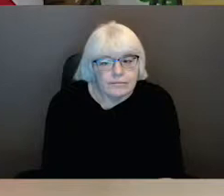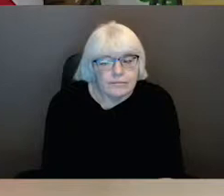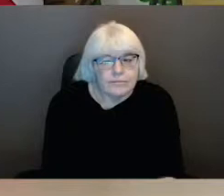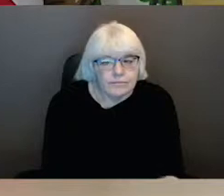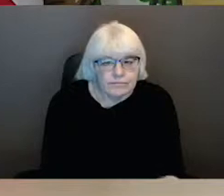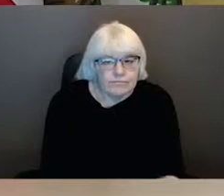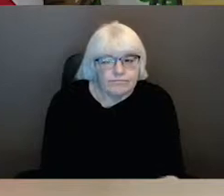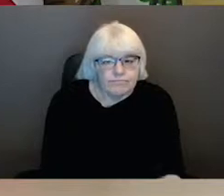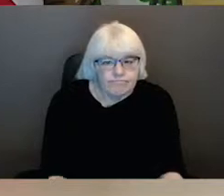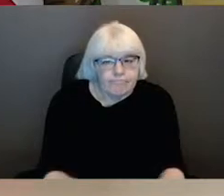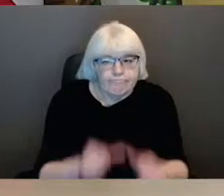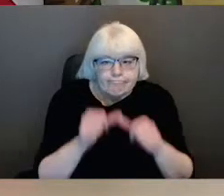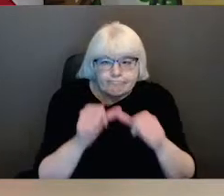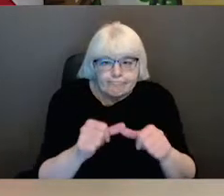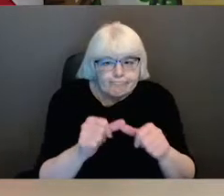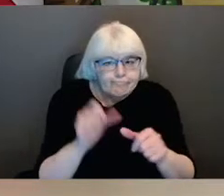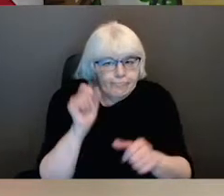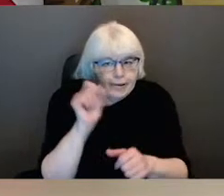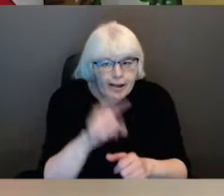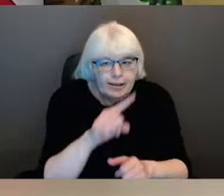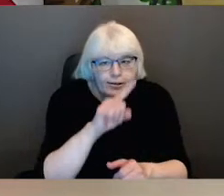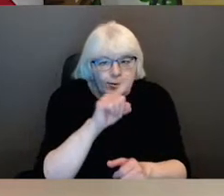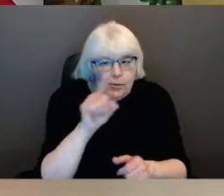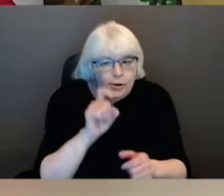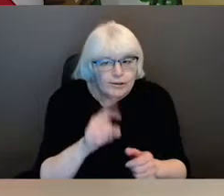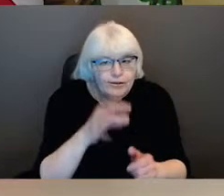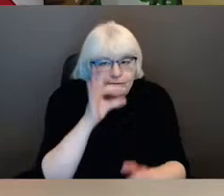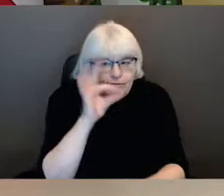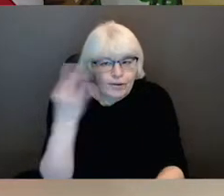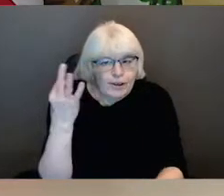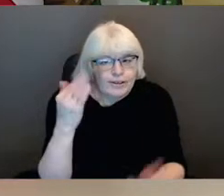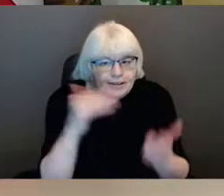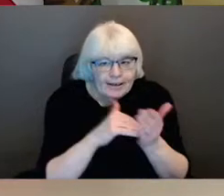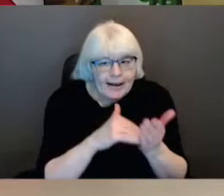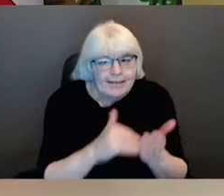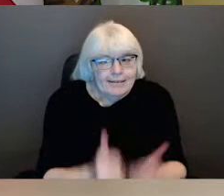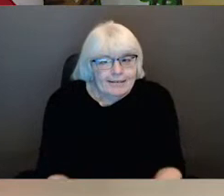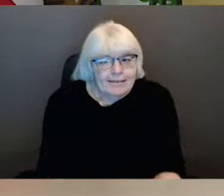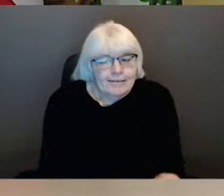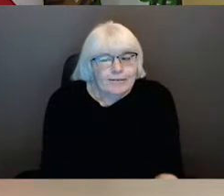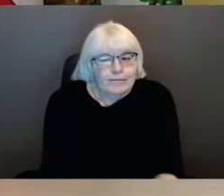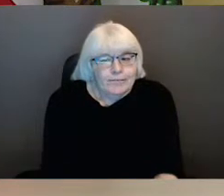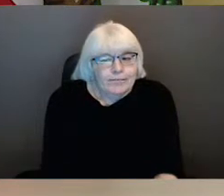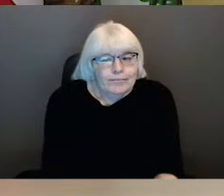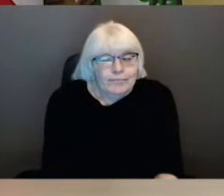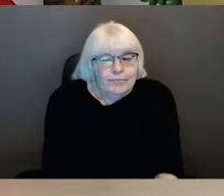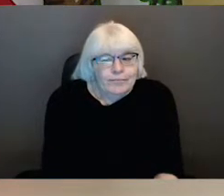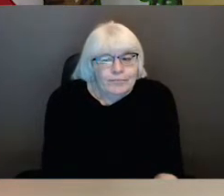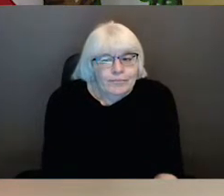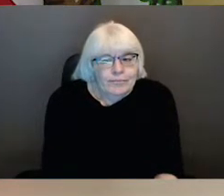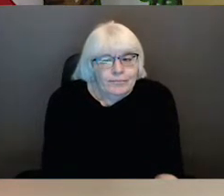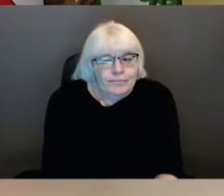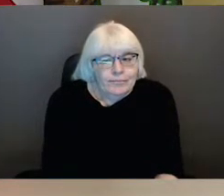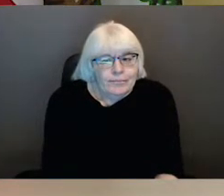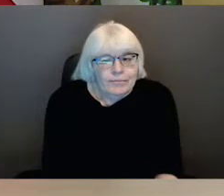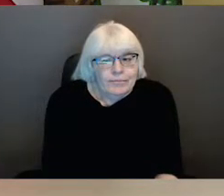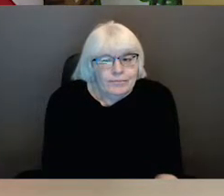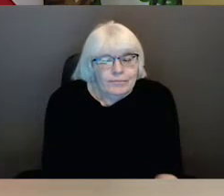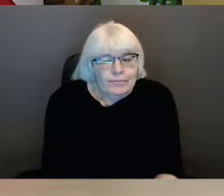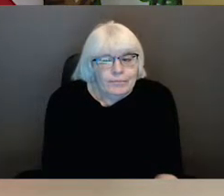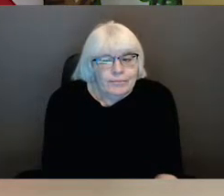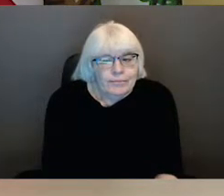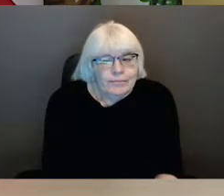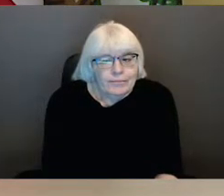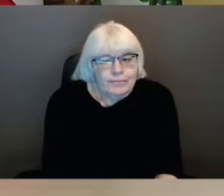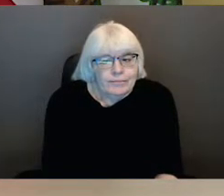variant Omicron est moins fort que les variants précédents et à quel point ça vous inquiète? Oui, alors